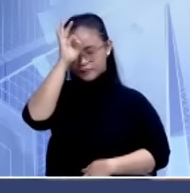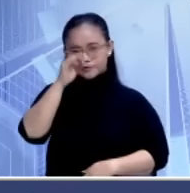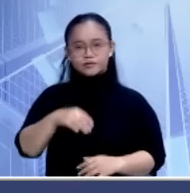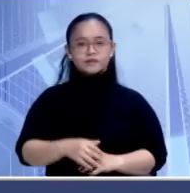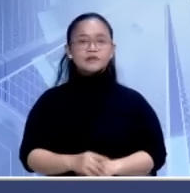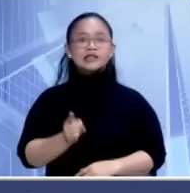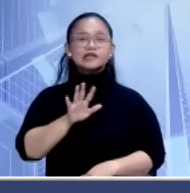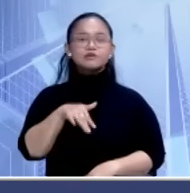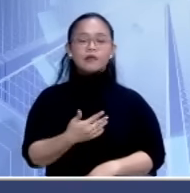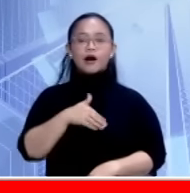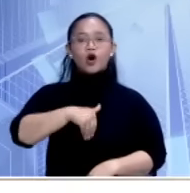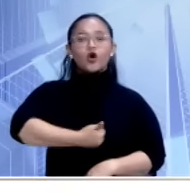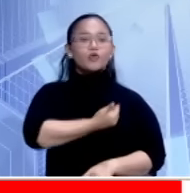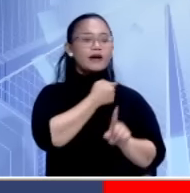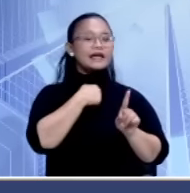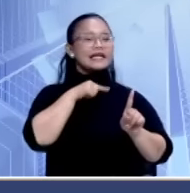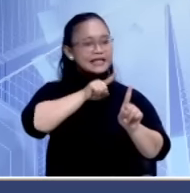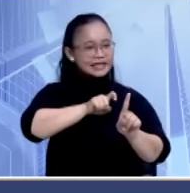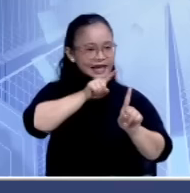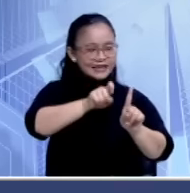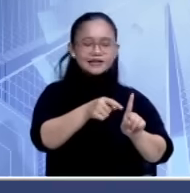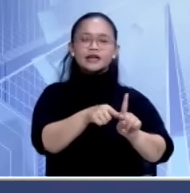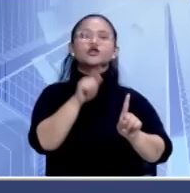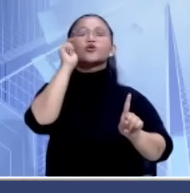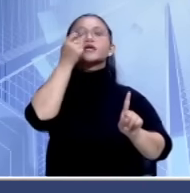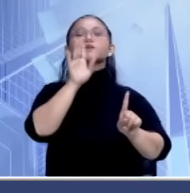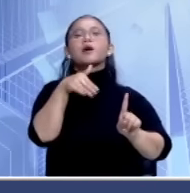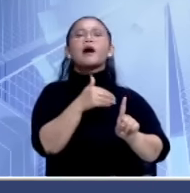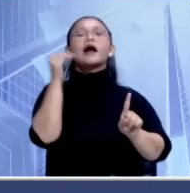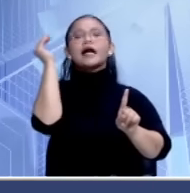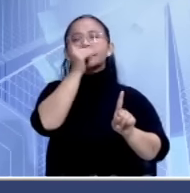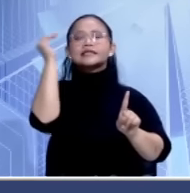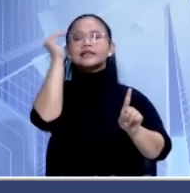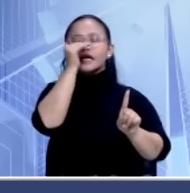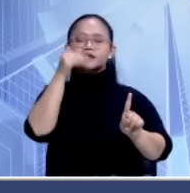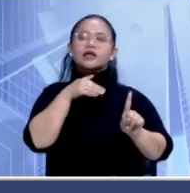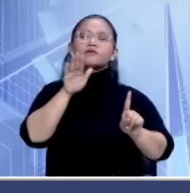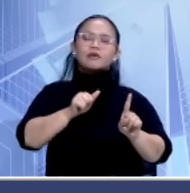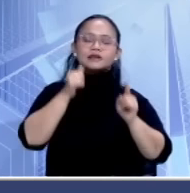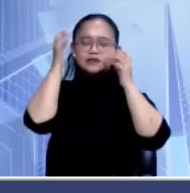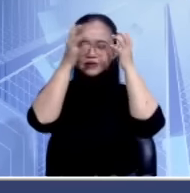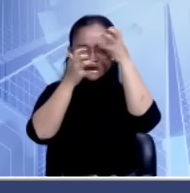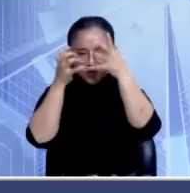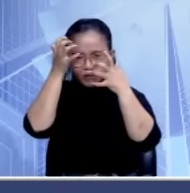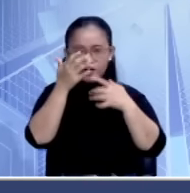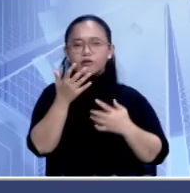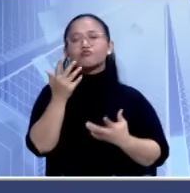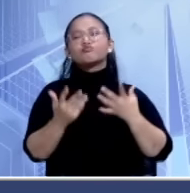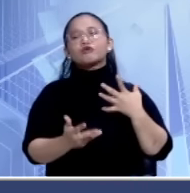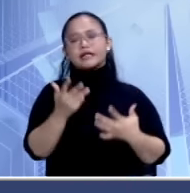Cuma si korban nggak bisa diambil keterangan karena menangis terus. Masih shock atau gimana? Kita kan